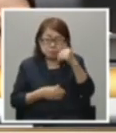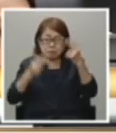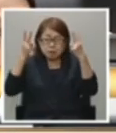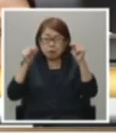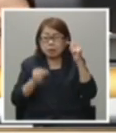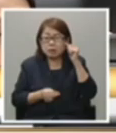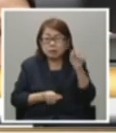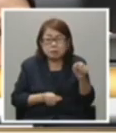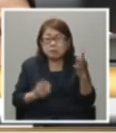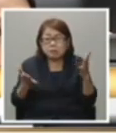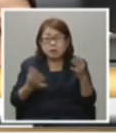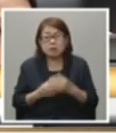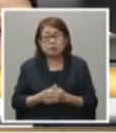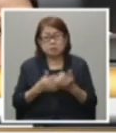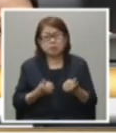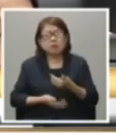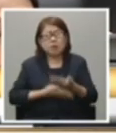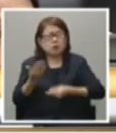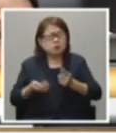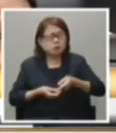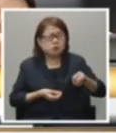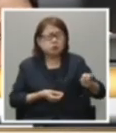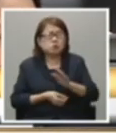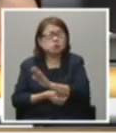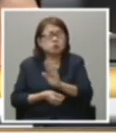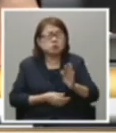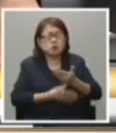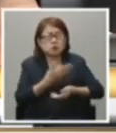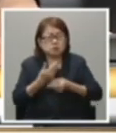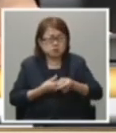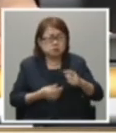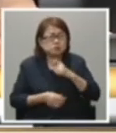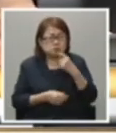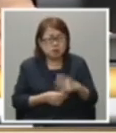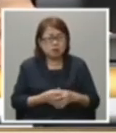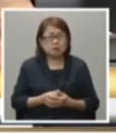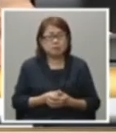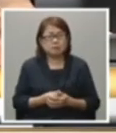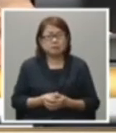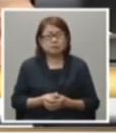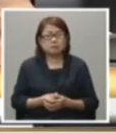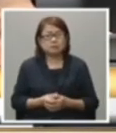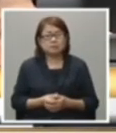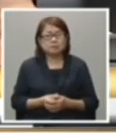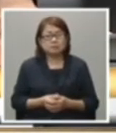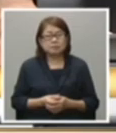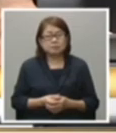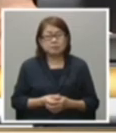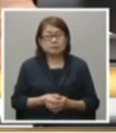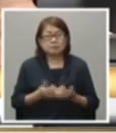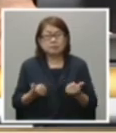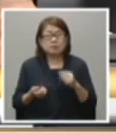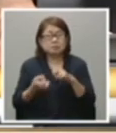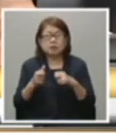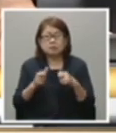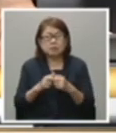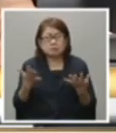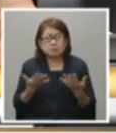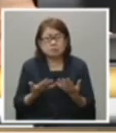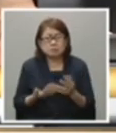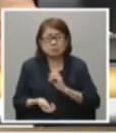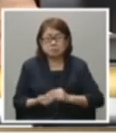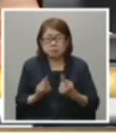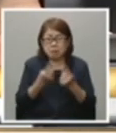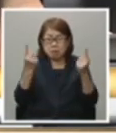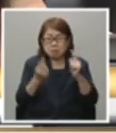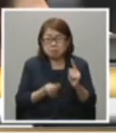แล้วที่สำคัญเขาก็ขายกันอยู่แล้วค่ะข้าวไทยก็ขายกันอยู่แล้วไม่ได้มีอะไรแปลกใหม่เลยที่เขาเอามาข